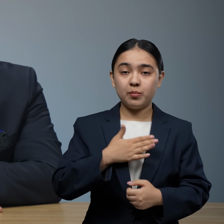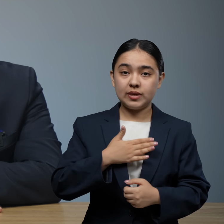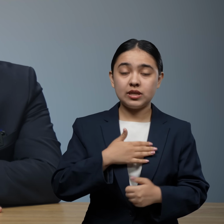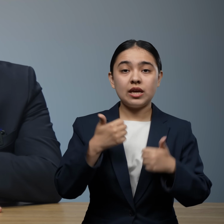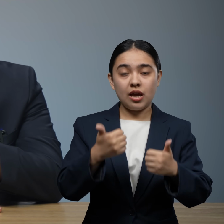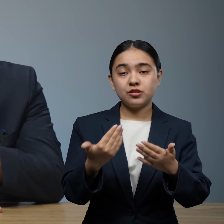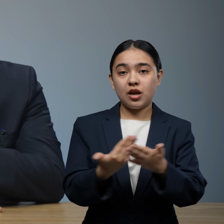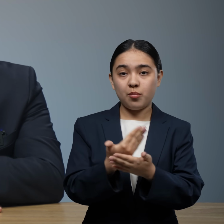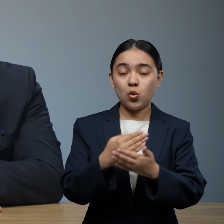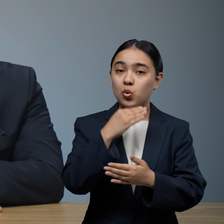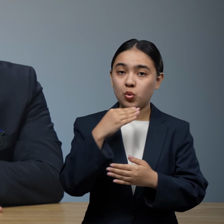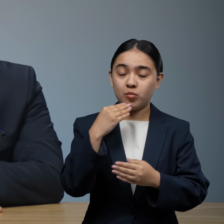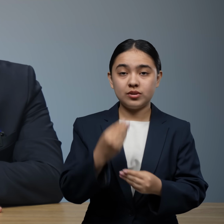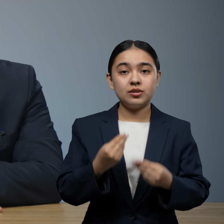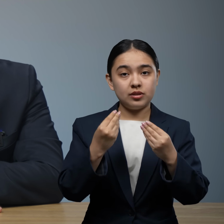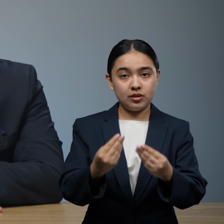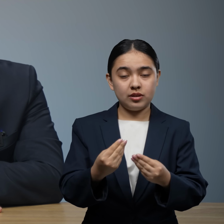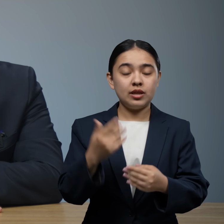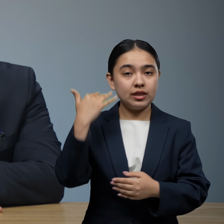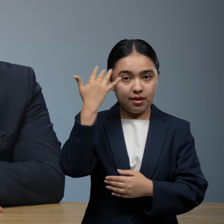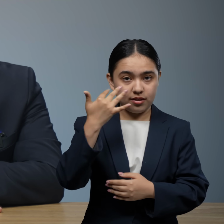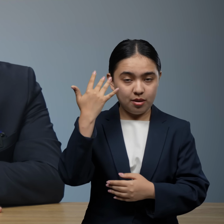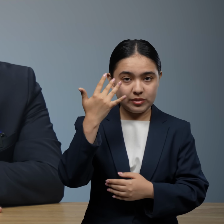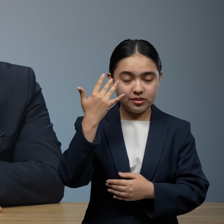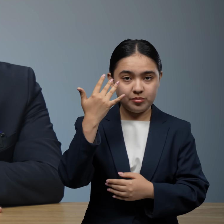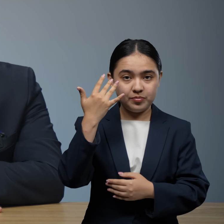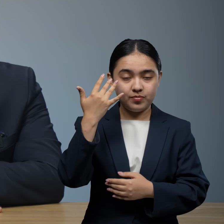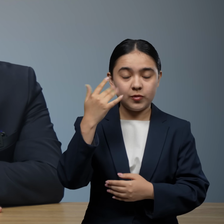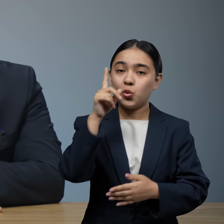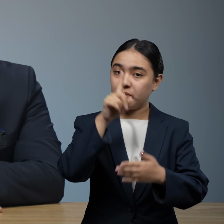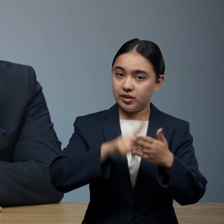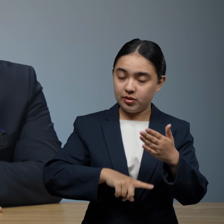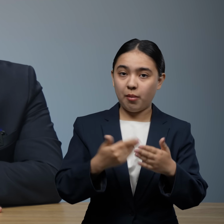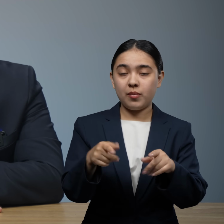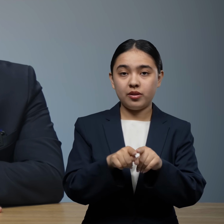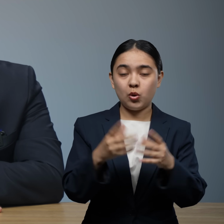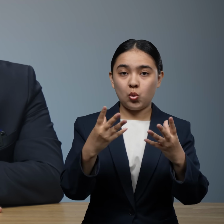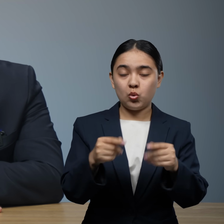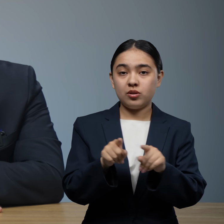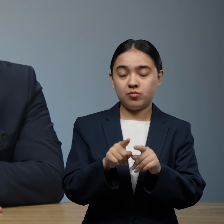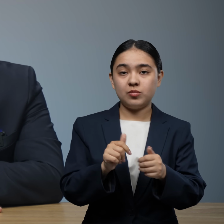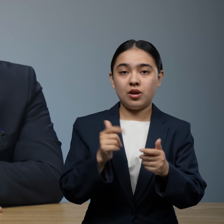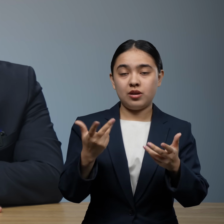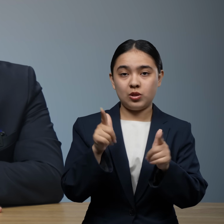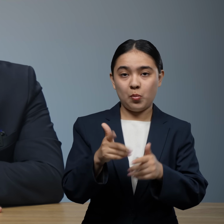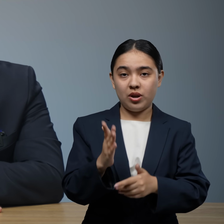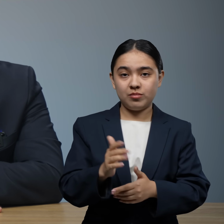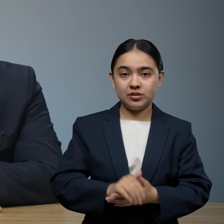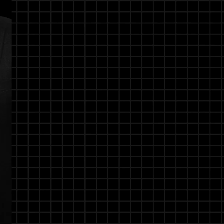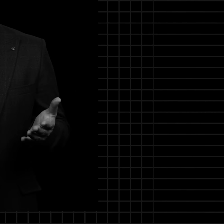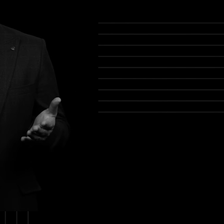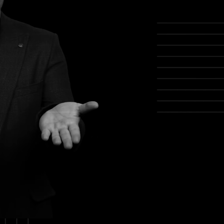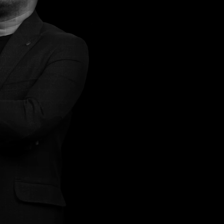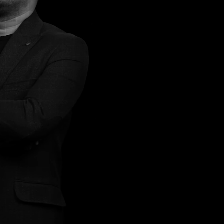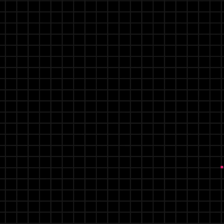hafta bizga yaxshi xabarlarni ko'proq taqdim etsin deb niyat qilamiz. Umidimiz mana shunday kunlarga ham yetib boramiz.